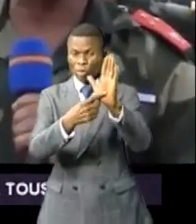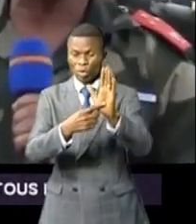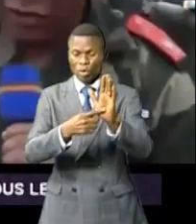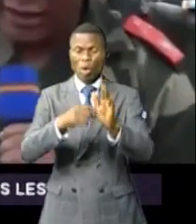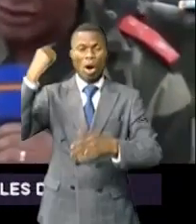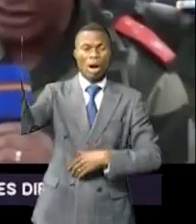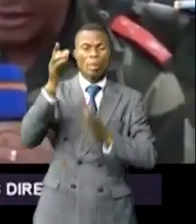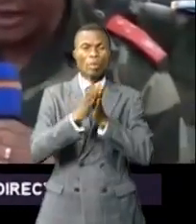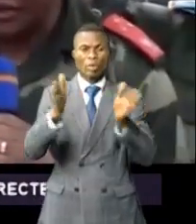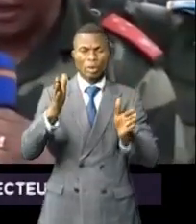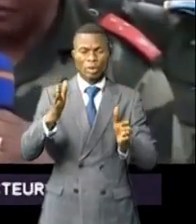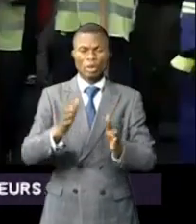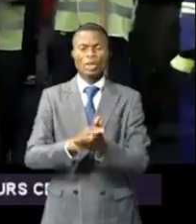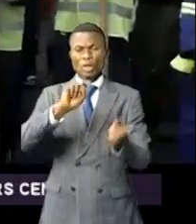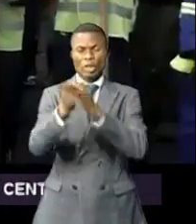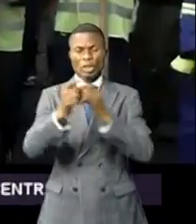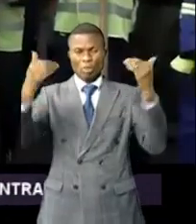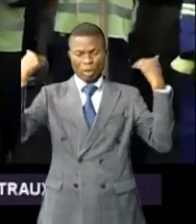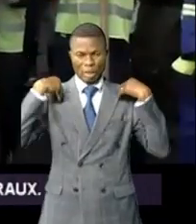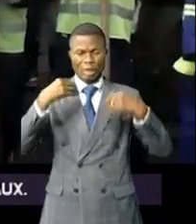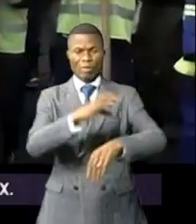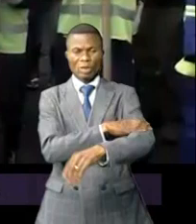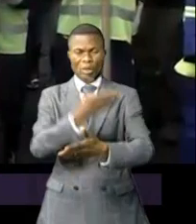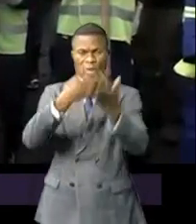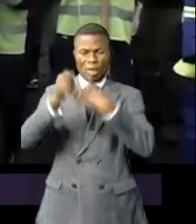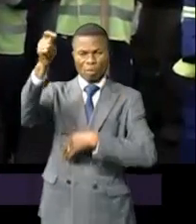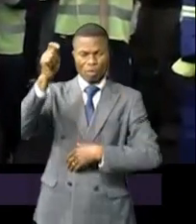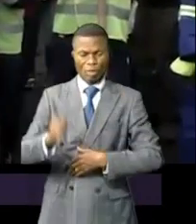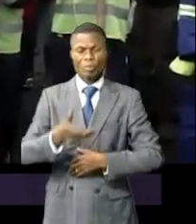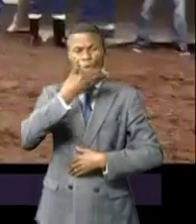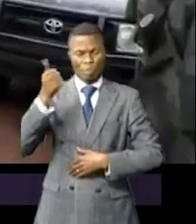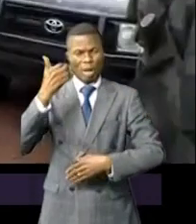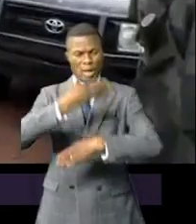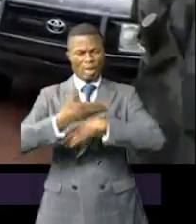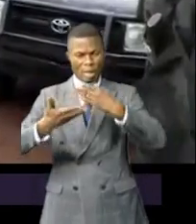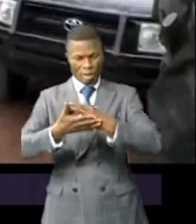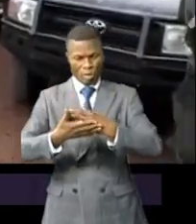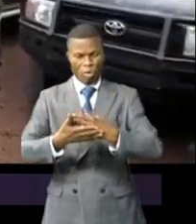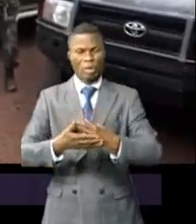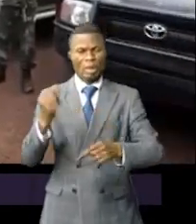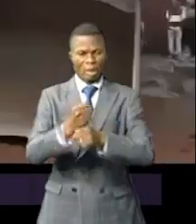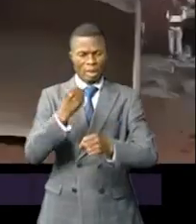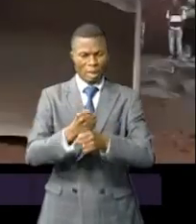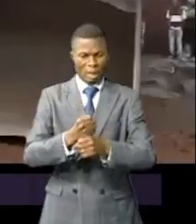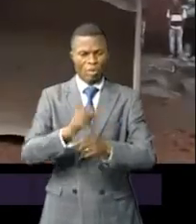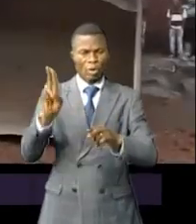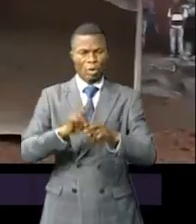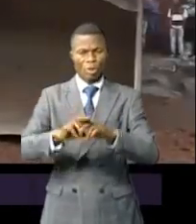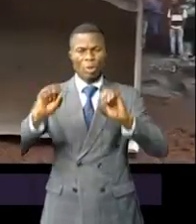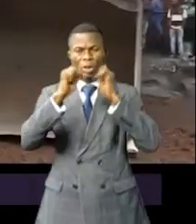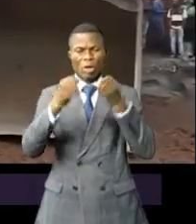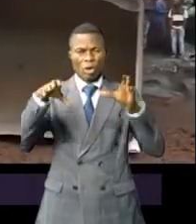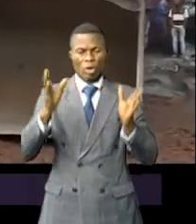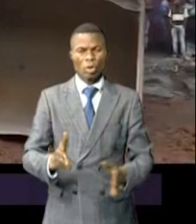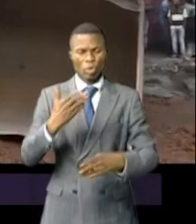monde que l'état de siège rime aussi avec le développement et la reconstruction. Ces travaux sont exécutés par la Société congolaise